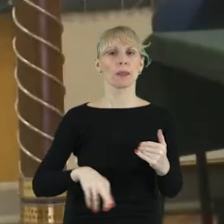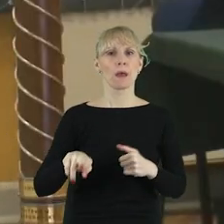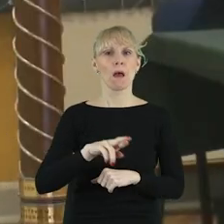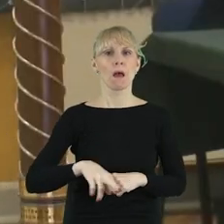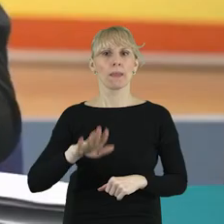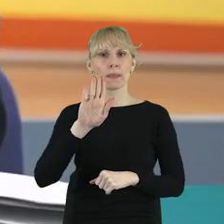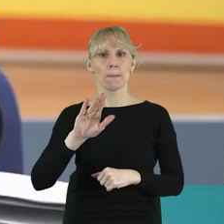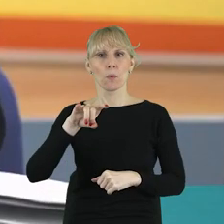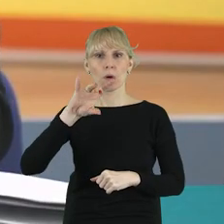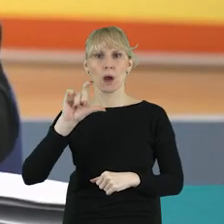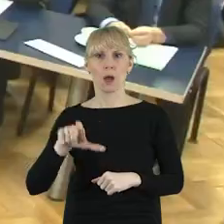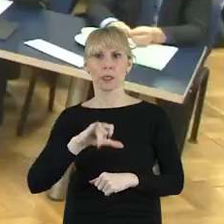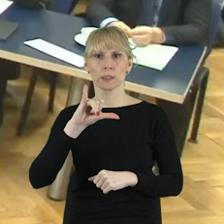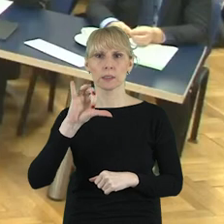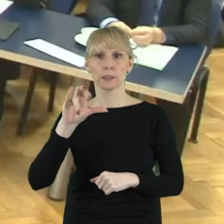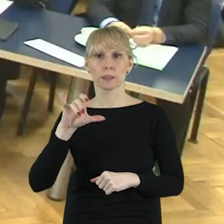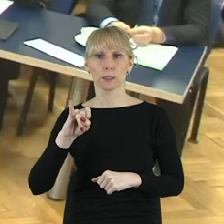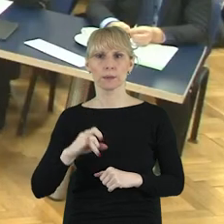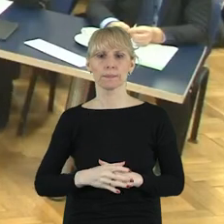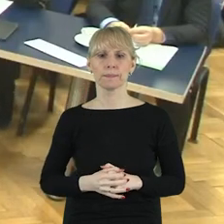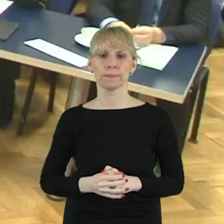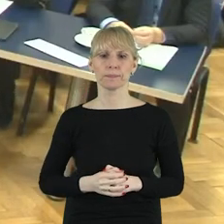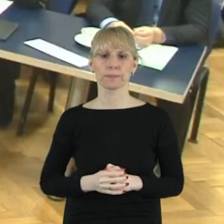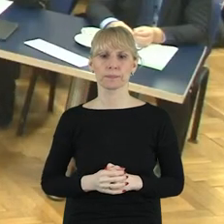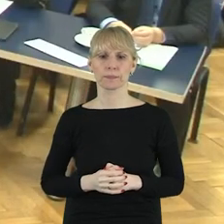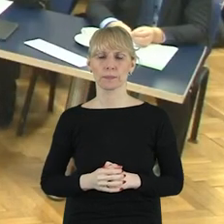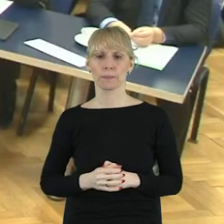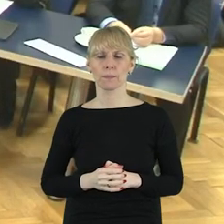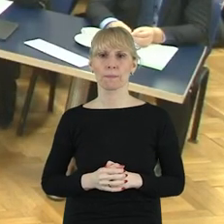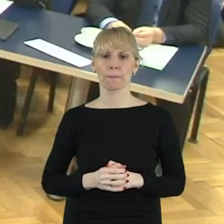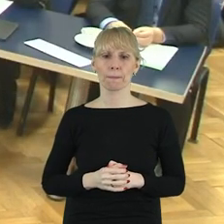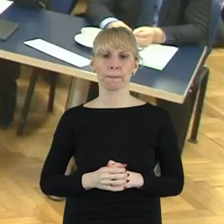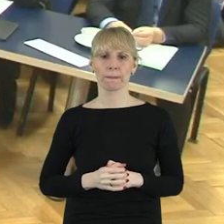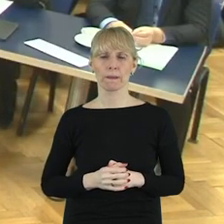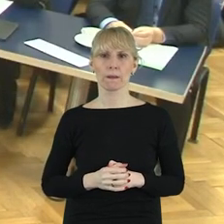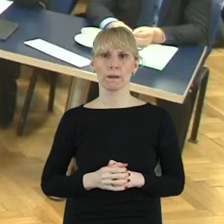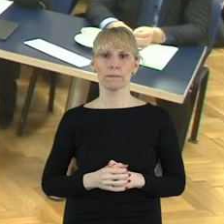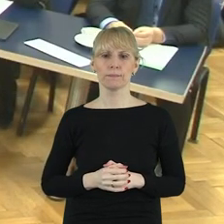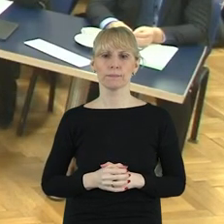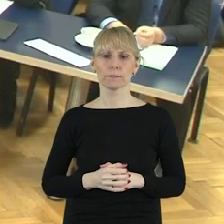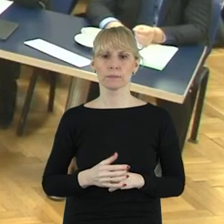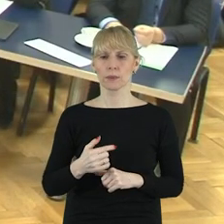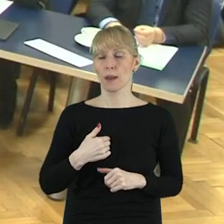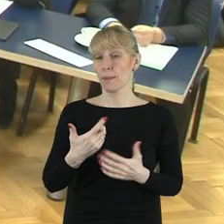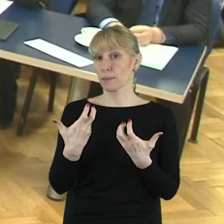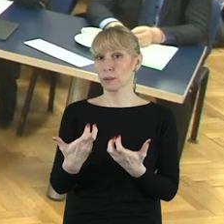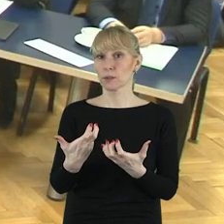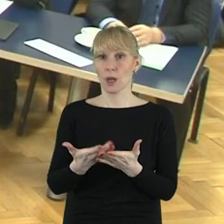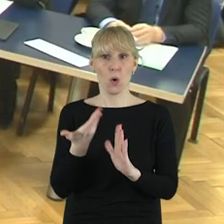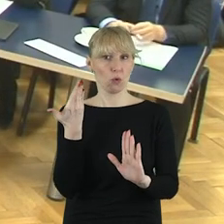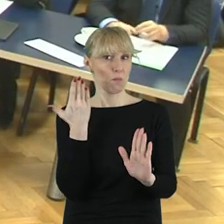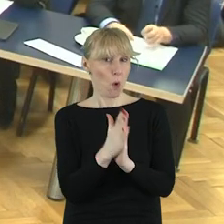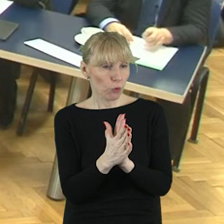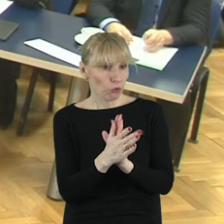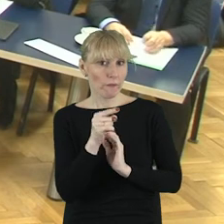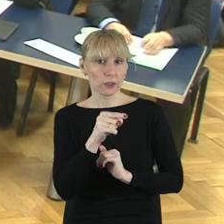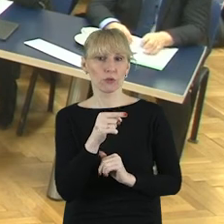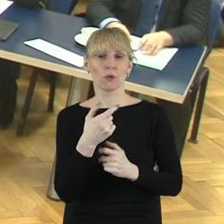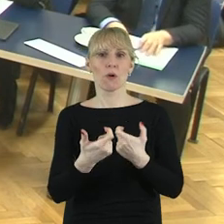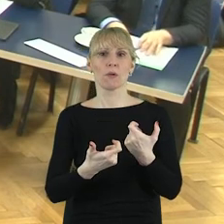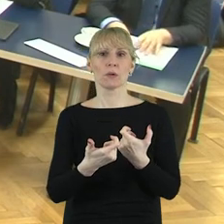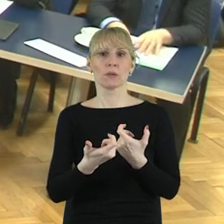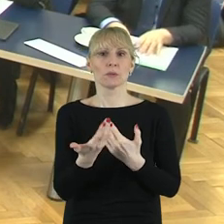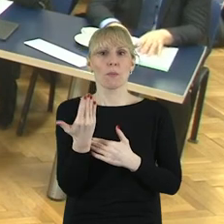Ja po pierwsze chciałbym sprostować. Podczas poprzedniej sesji zostały dopuszczone do głosu